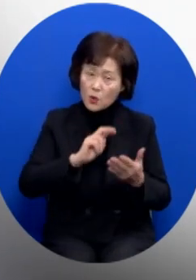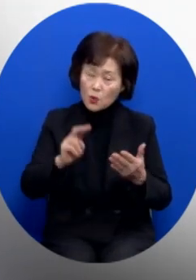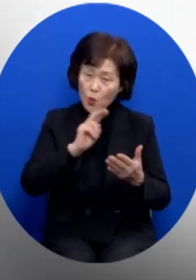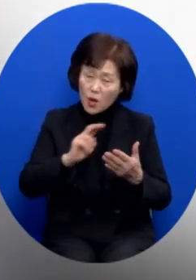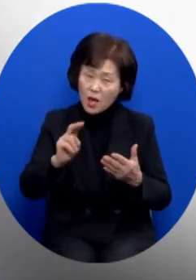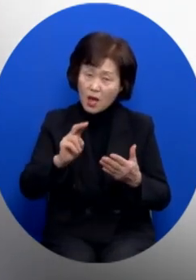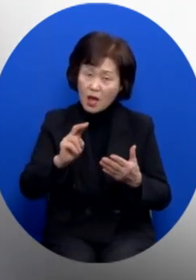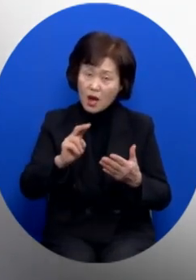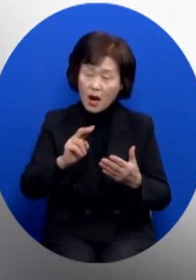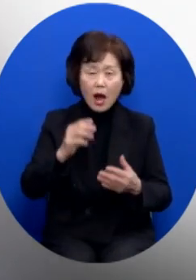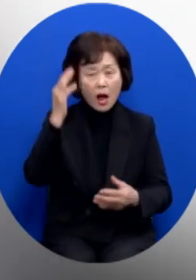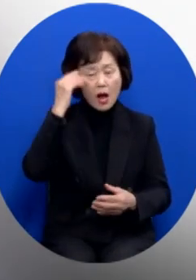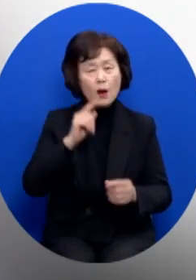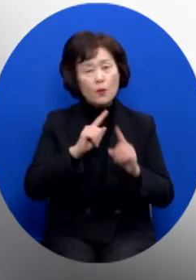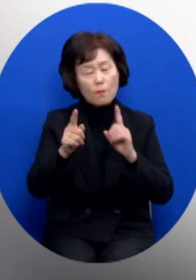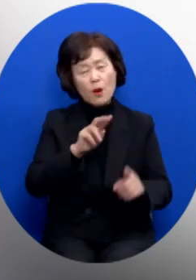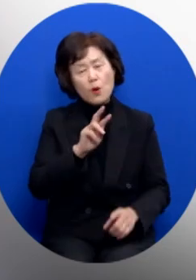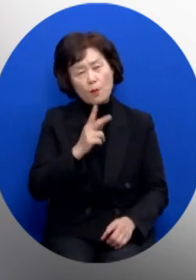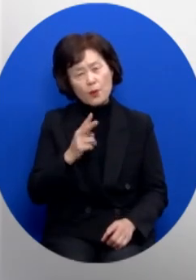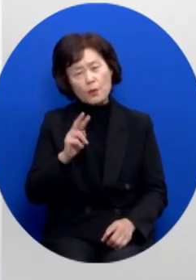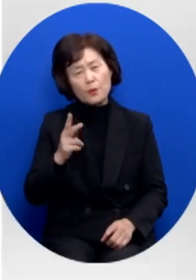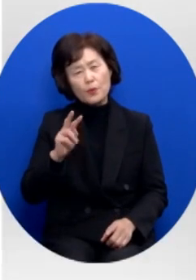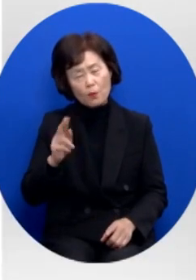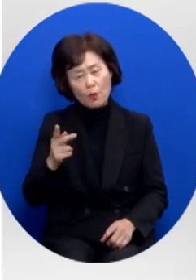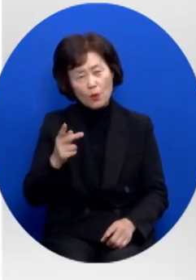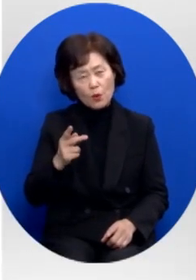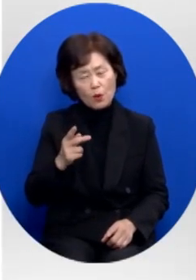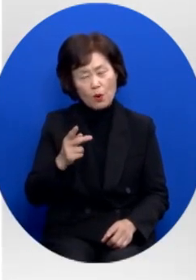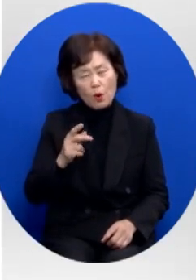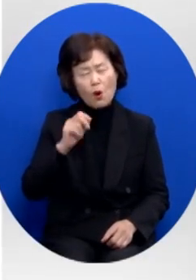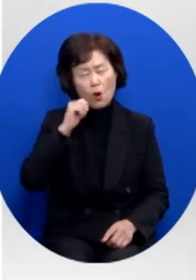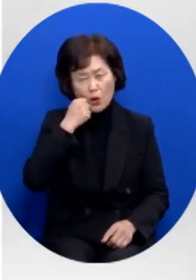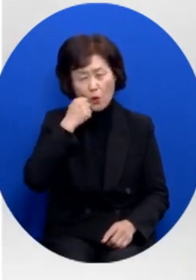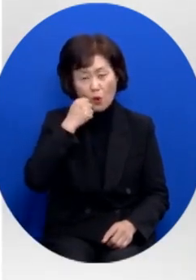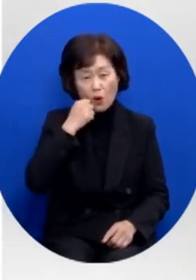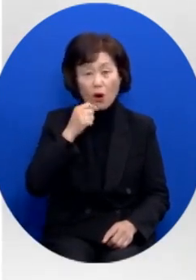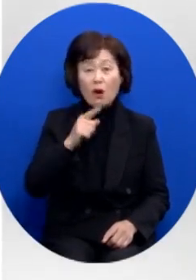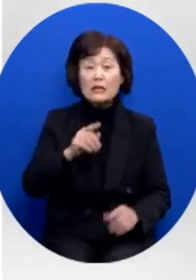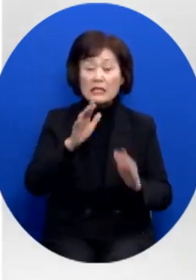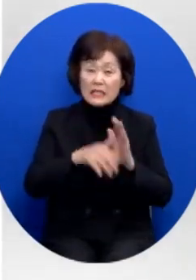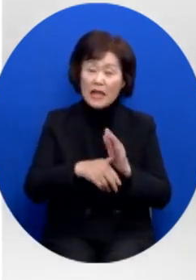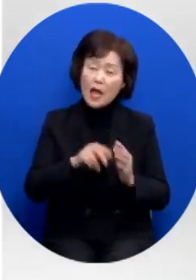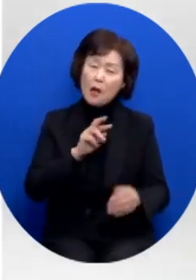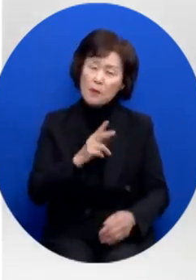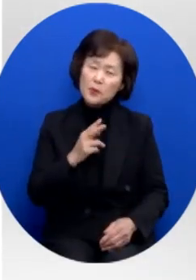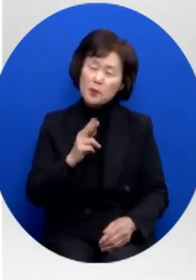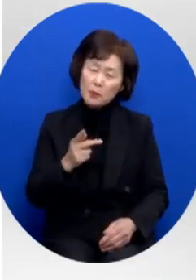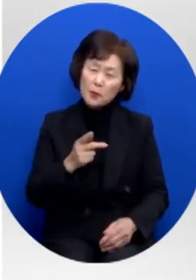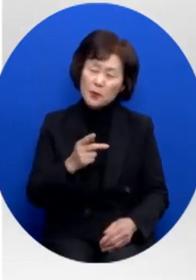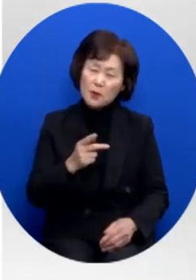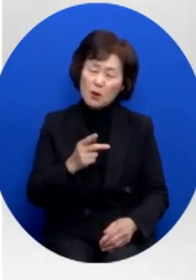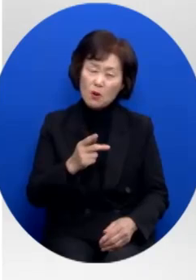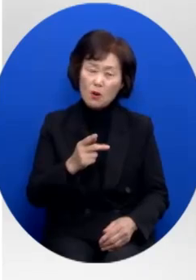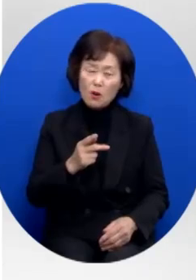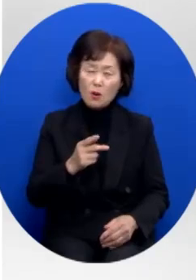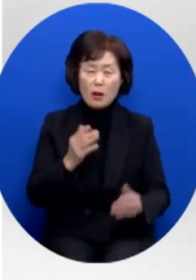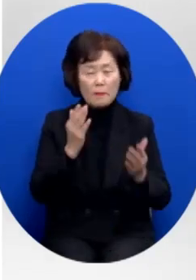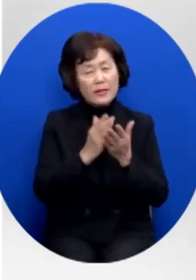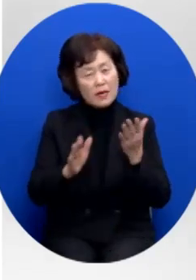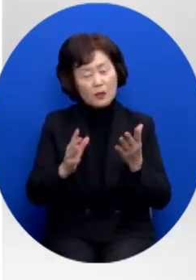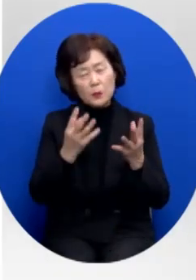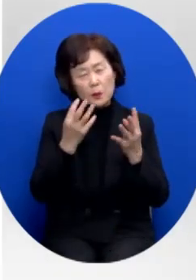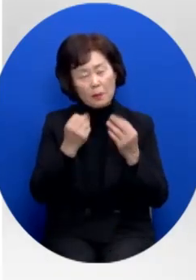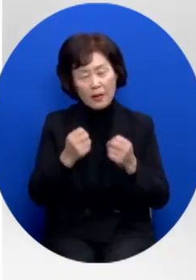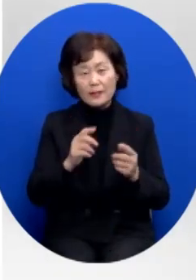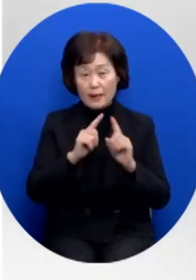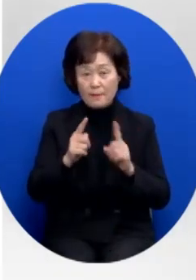한국어로 번안 승인을 받는다고 하는데요. 이 가운데 함량 미달인 번역 적지 않다고 합니다. 이 대표적인